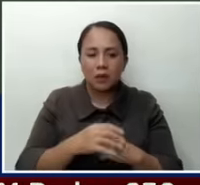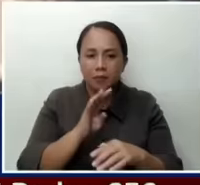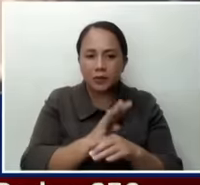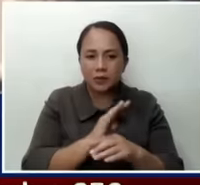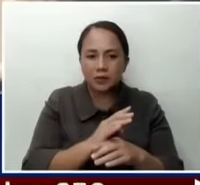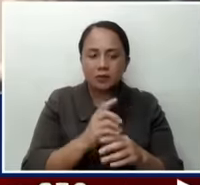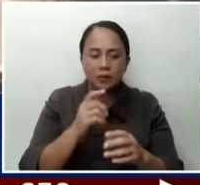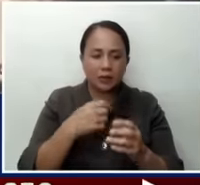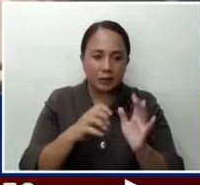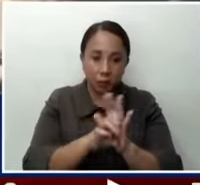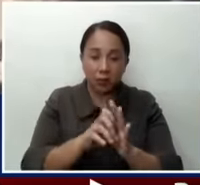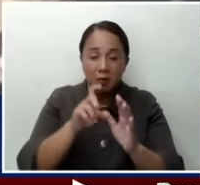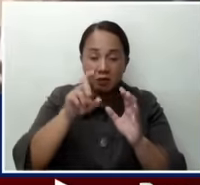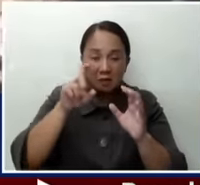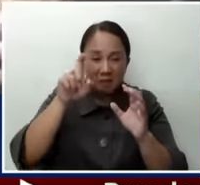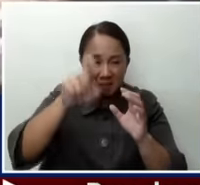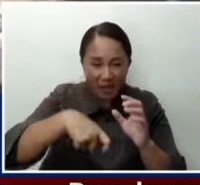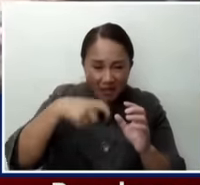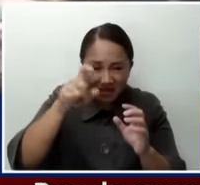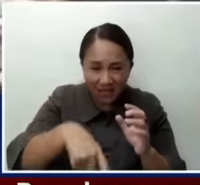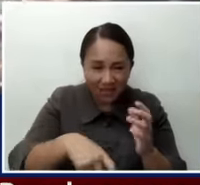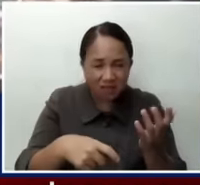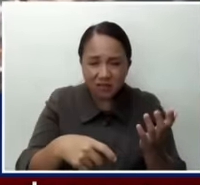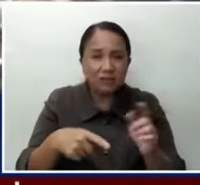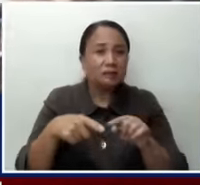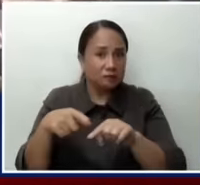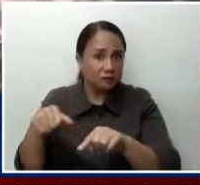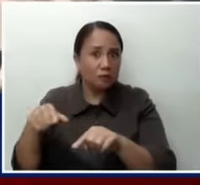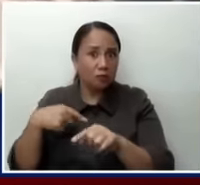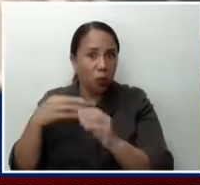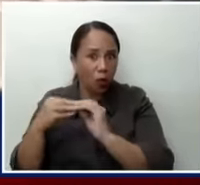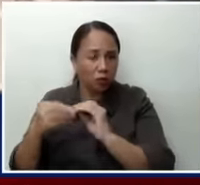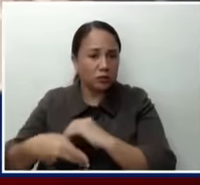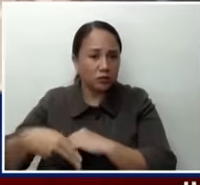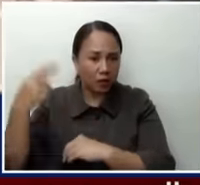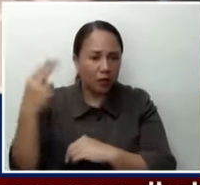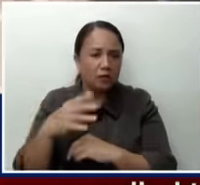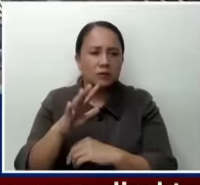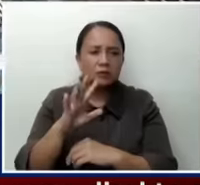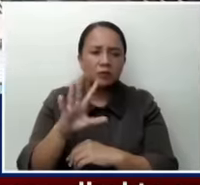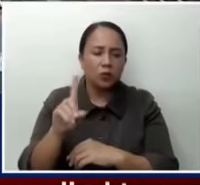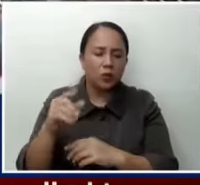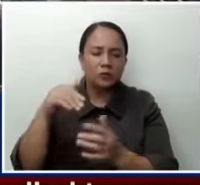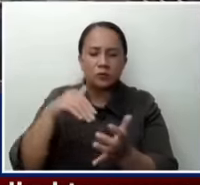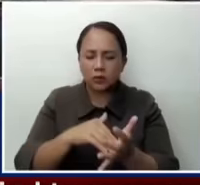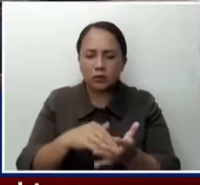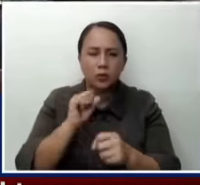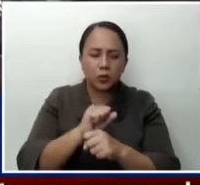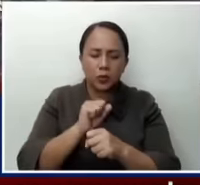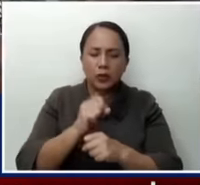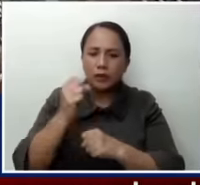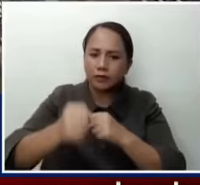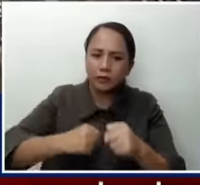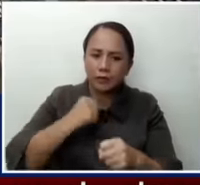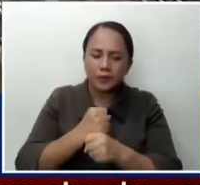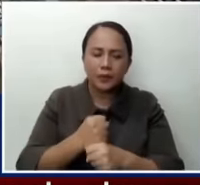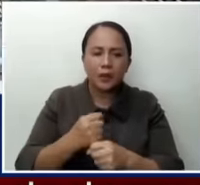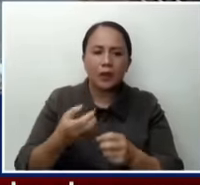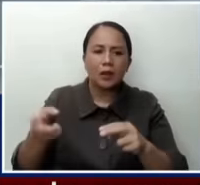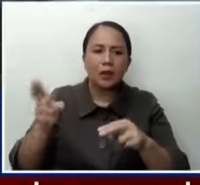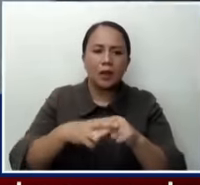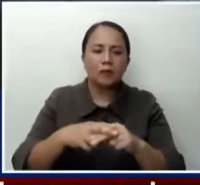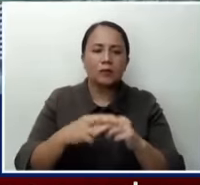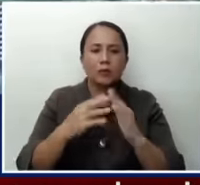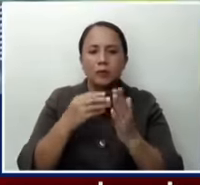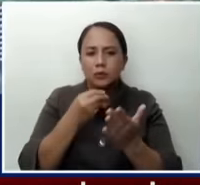for example. Nakalikha rin ito ng halos 51,000 na trabaho bawat taon at nagpataas ng total household income